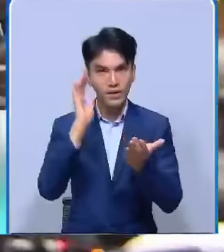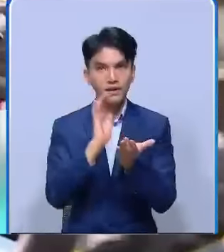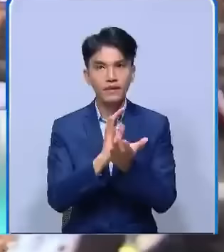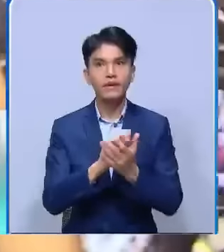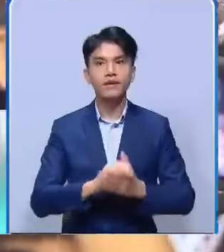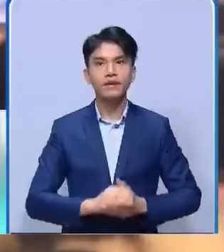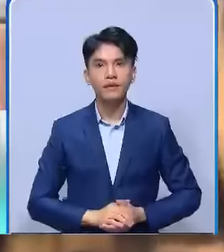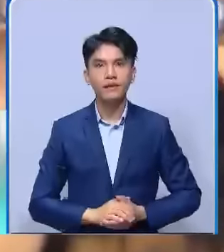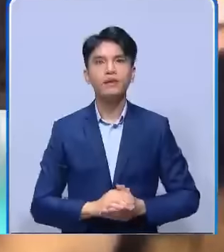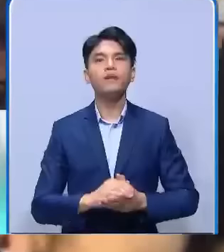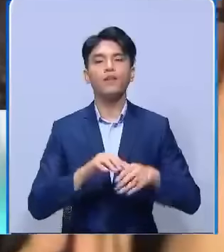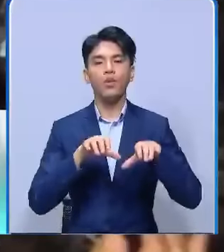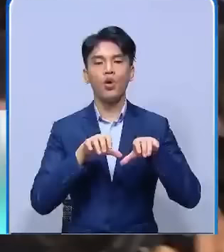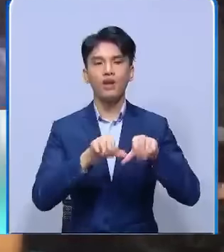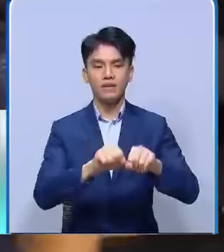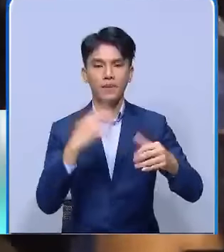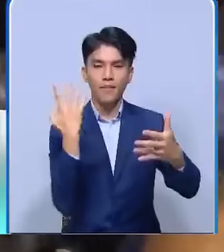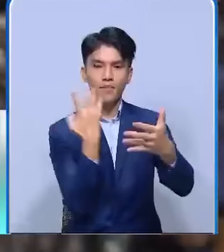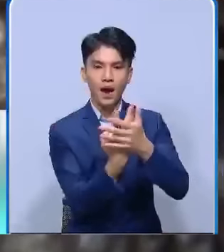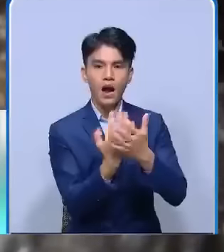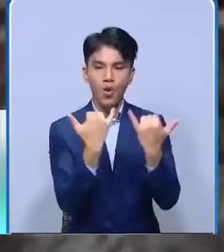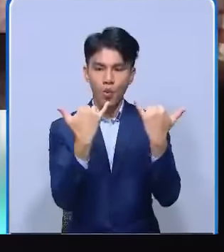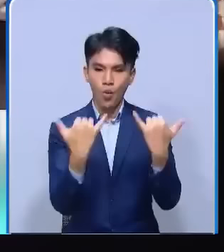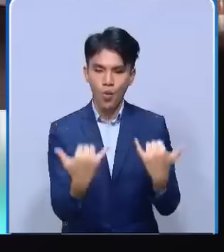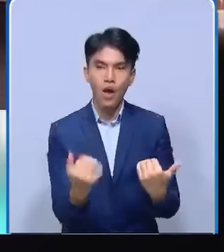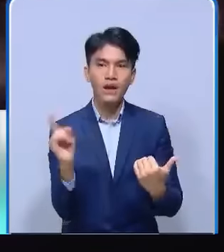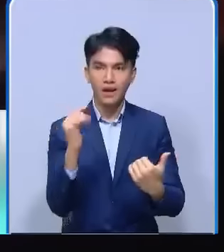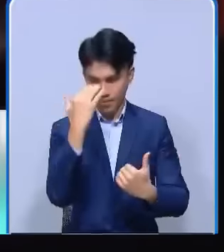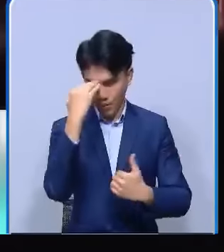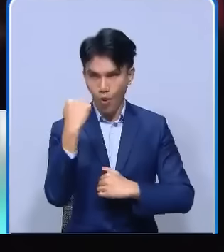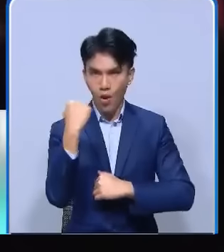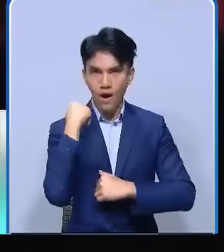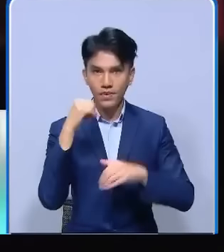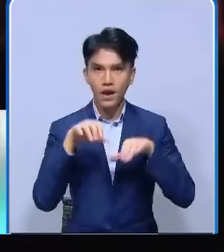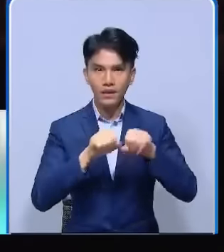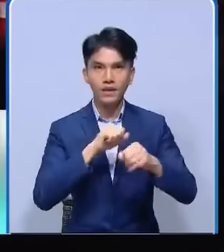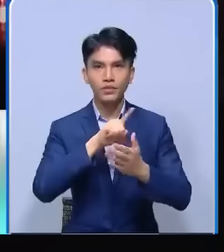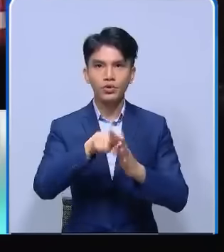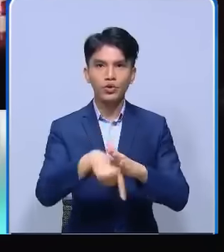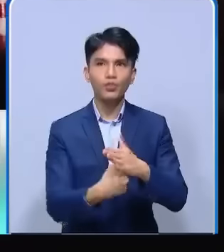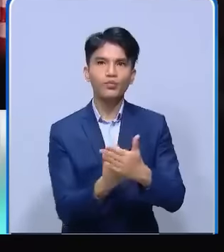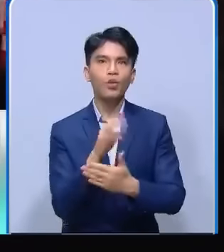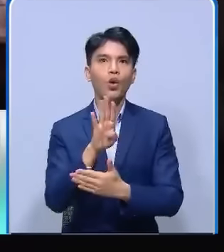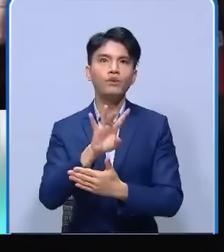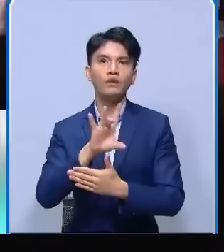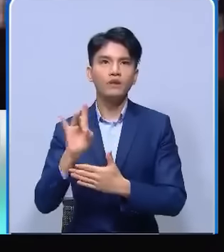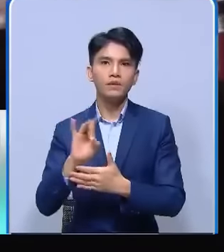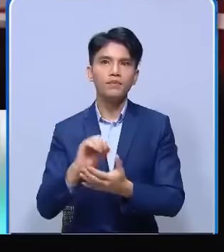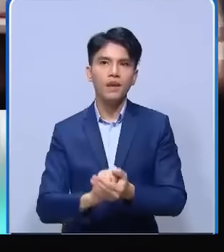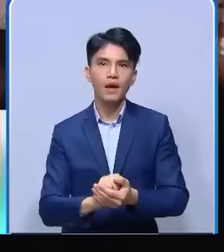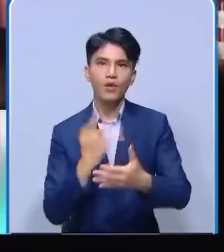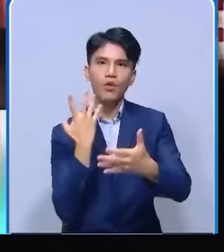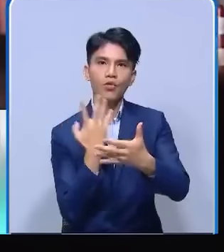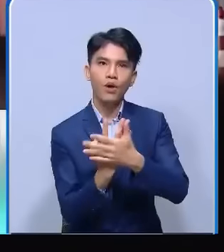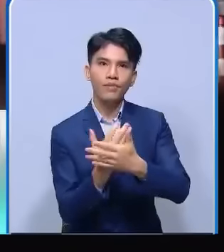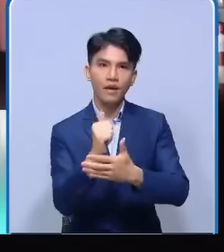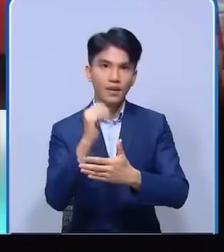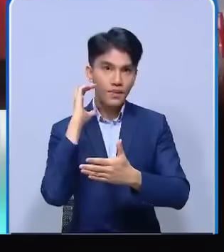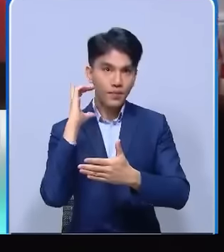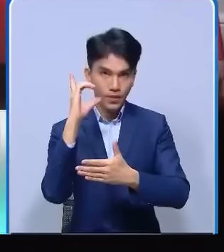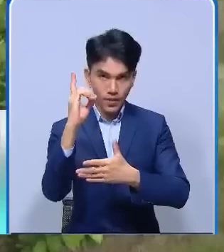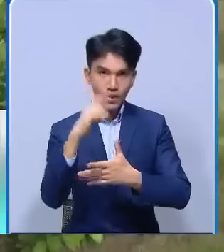ไปฝากขังวันนี้เลยหรือไม่เพราะว่าตำรวจนั้นยังมีอำนาจควบคุมตัว48ชั่วโมงค่ะโดยจะสามารถฝากขังได้ถึงวันพรุ่งนี้